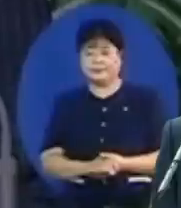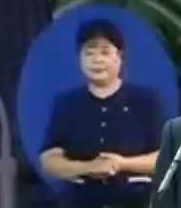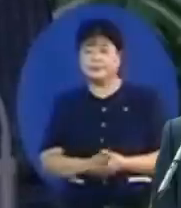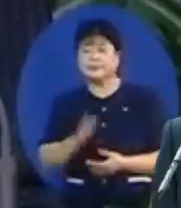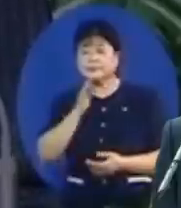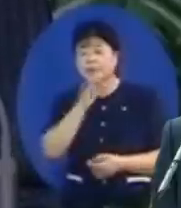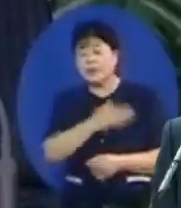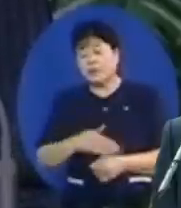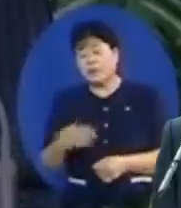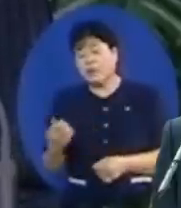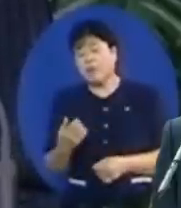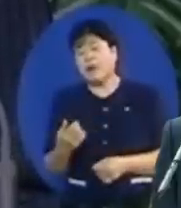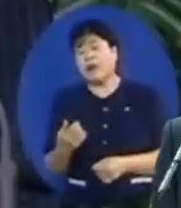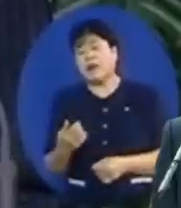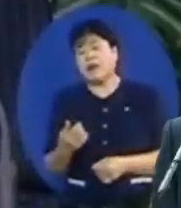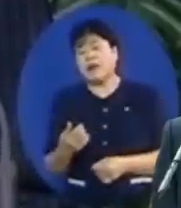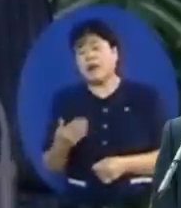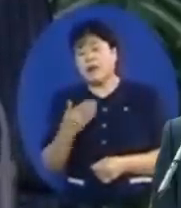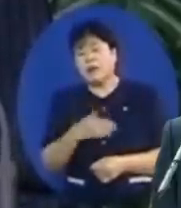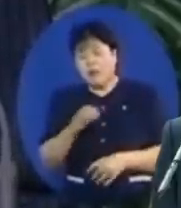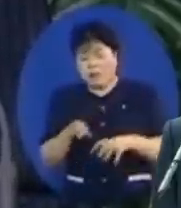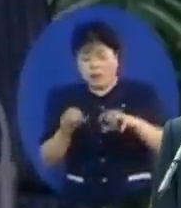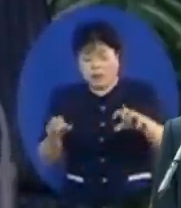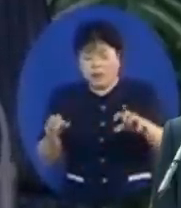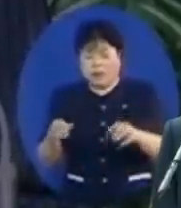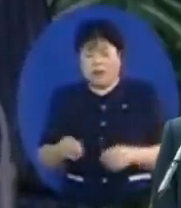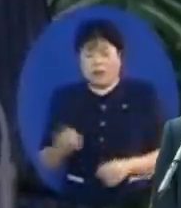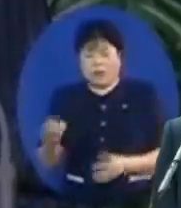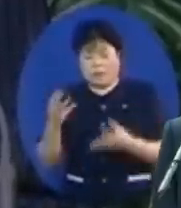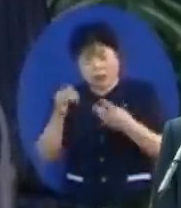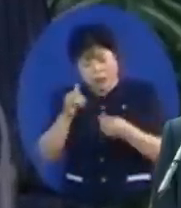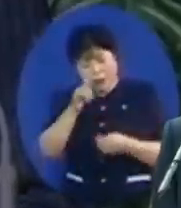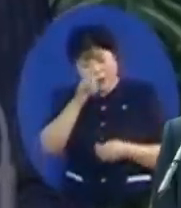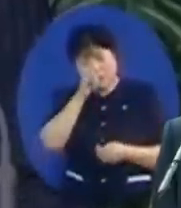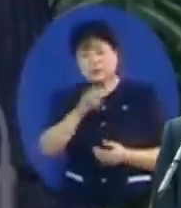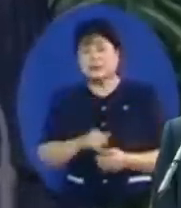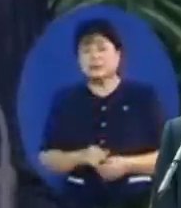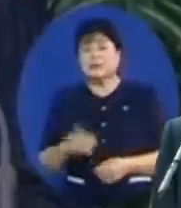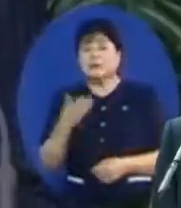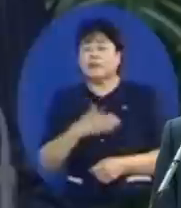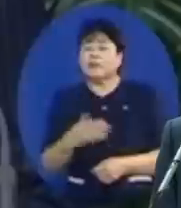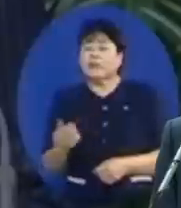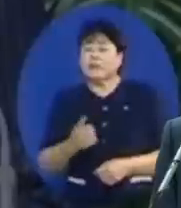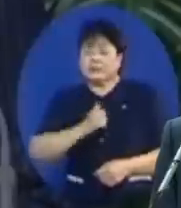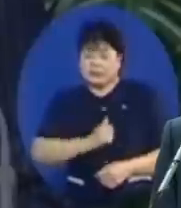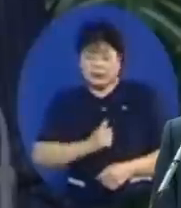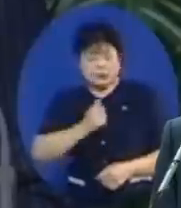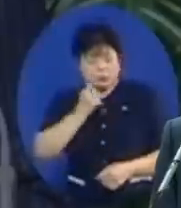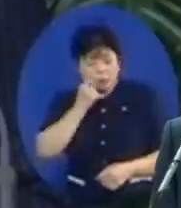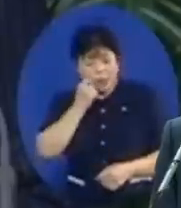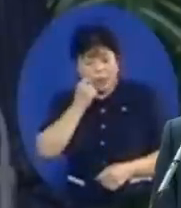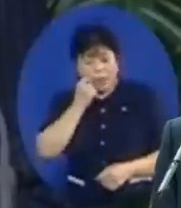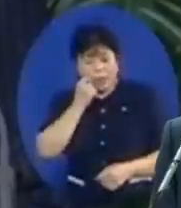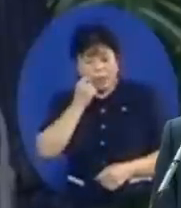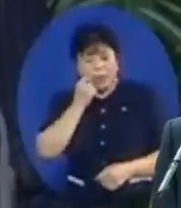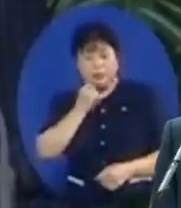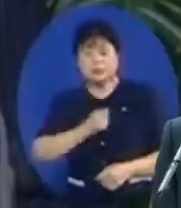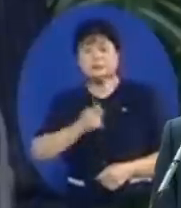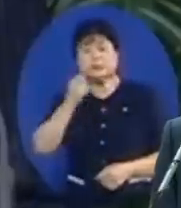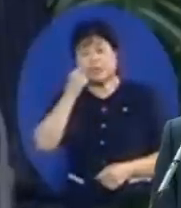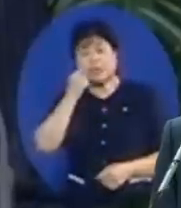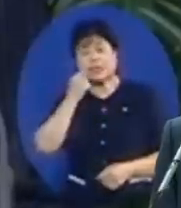얼마나 몸이 아팠던지 100군데도 이상 더 아팠다는 것입니다. 온몸이 너무 아파서 견딜 수 없으니 우울증에 걸리게 되고